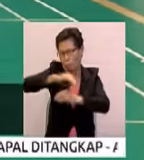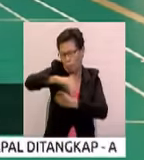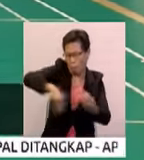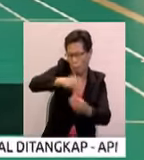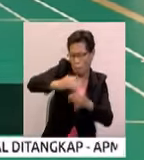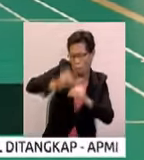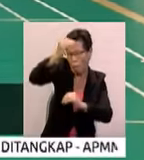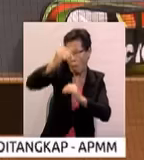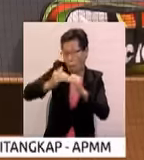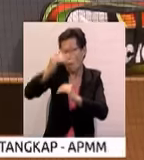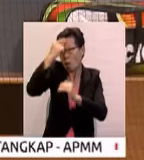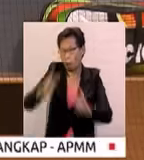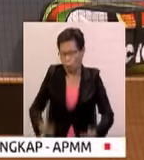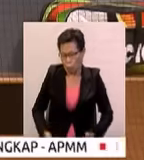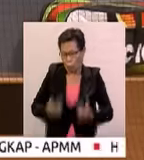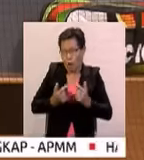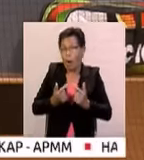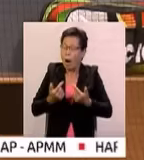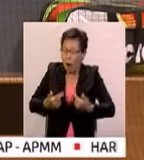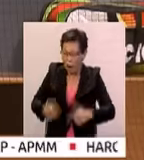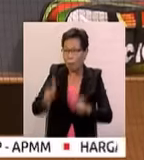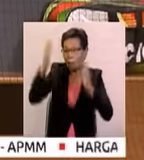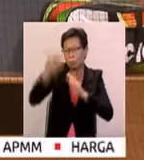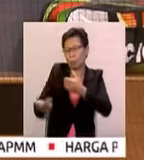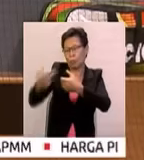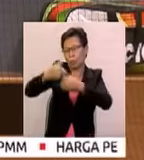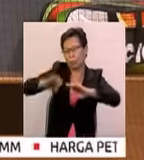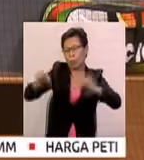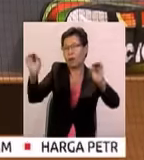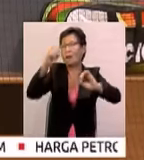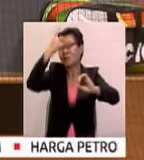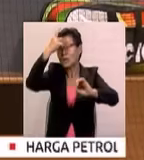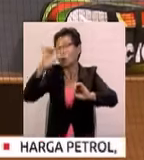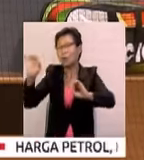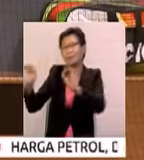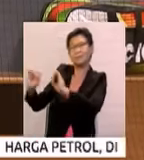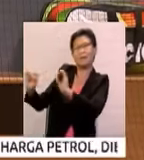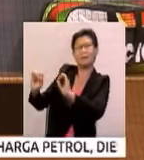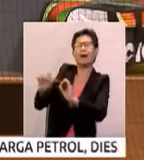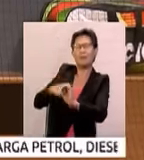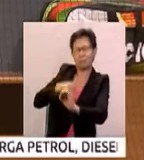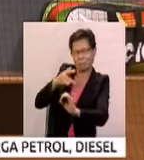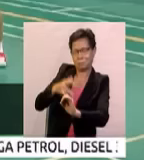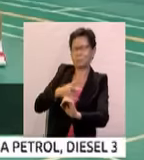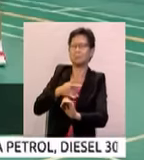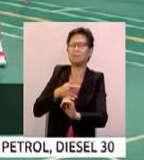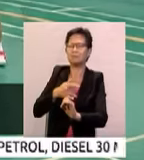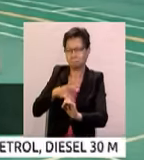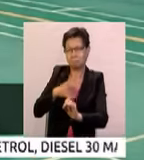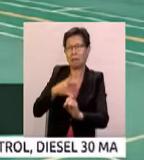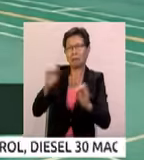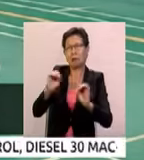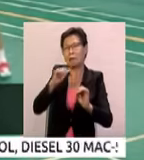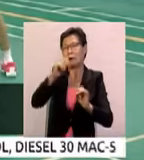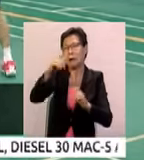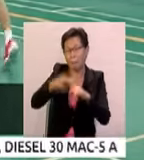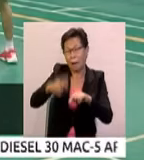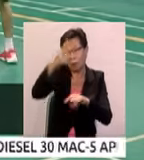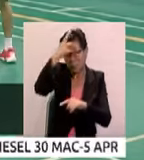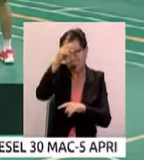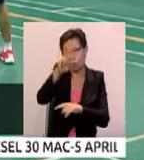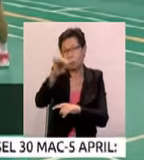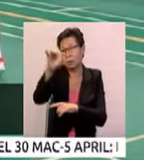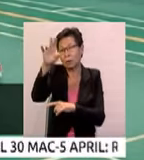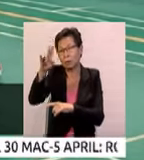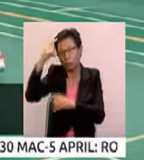bagi menghidupkan peluang Malaysia ke final. Ketiadaan Datuk Lee Chong Wei sememangnya dirasai kem badminton negara, namun Datuk Mizbon